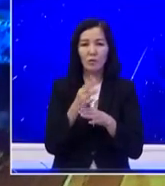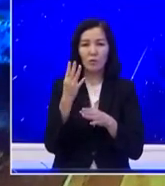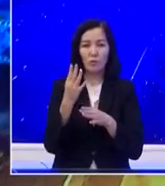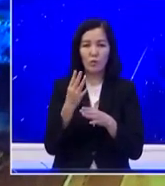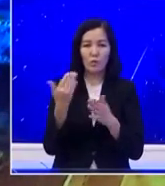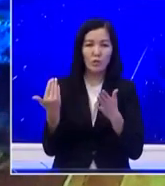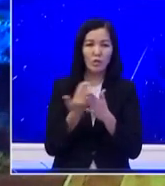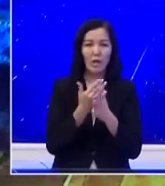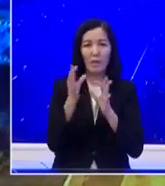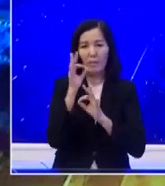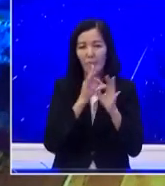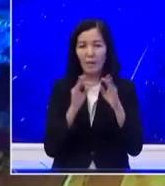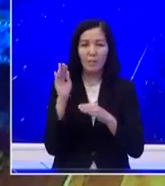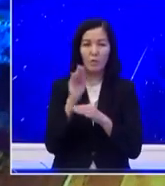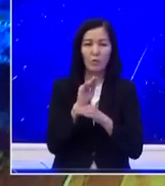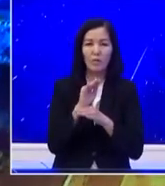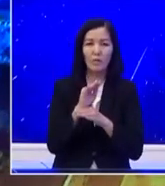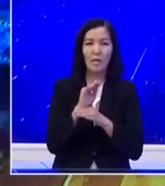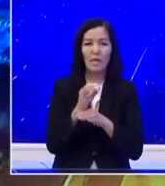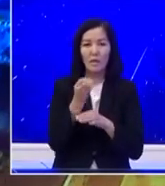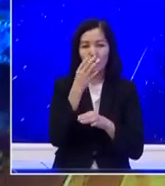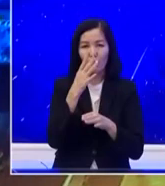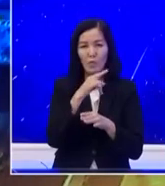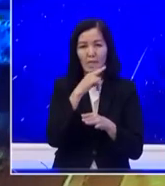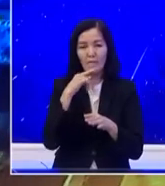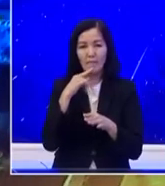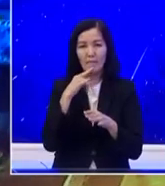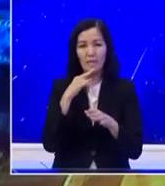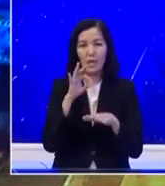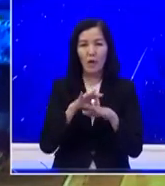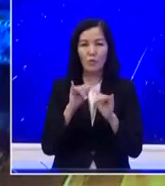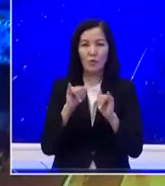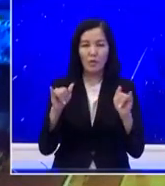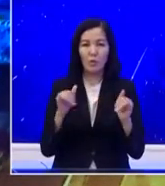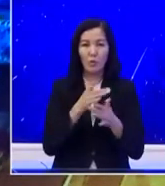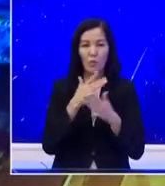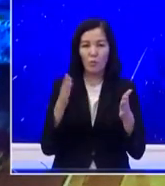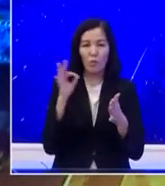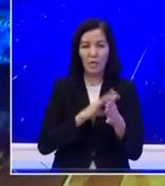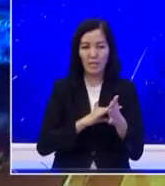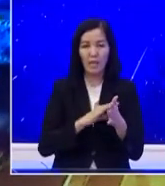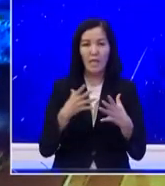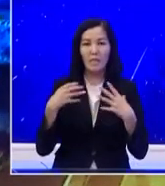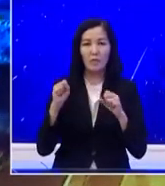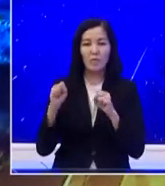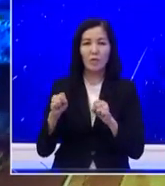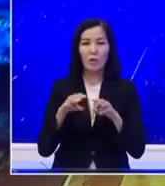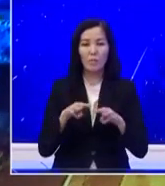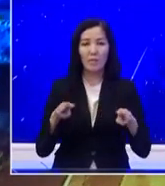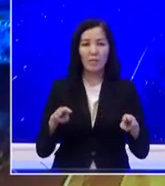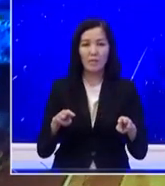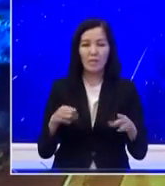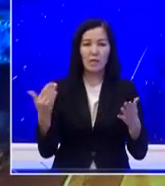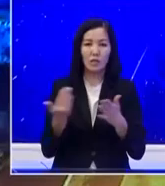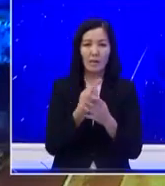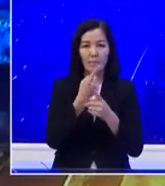жаңа препаратпен толықты. Дәрілер Жапония мен Ресей эпидемиологиялық кезінде кеңінен қолданылған. Денсаулық сақтау министрлігі таратқан